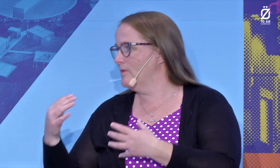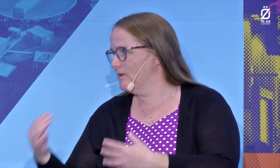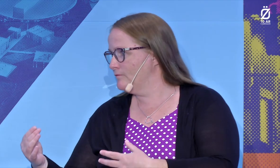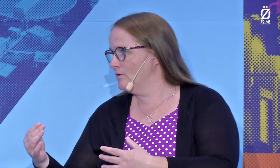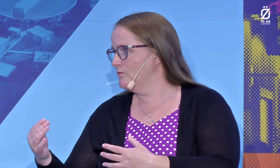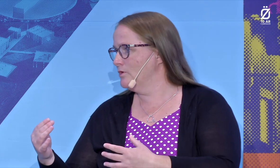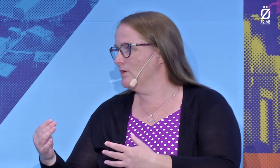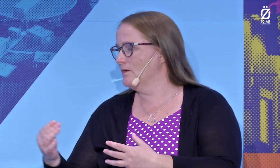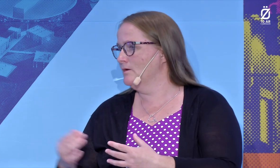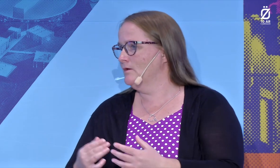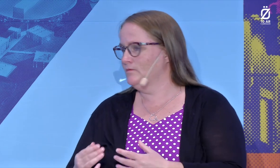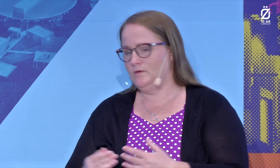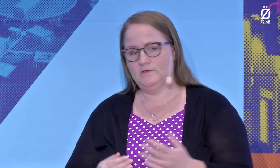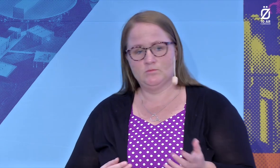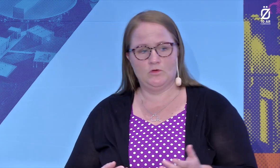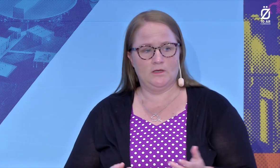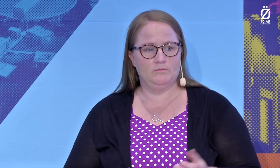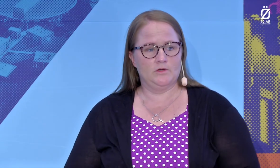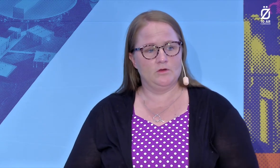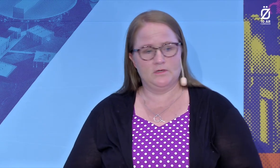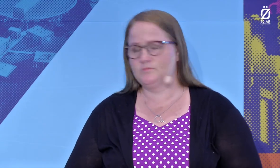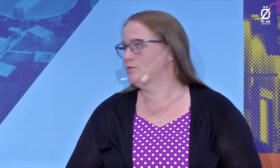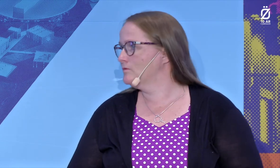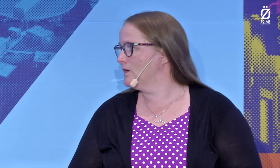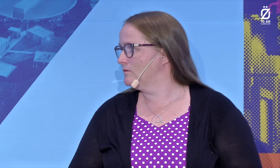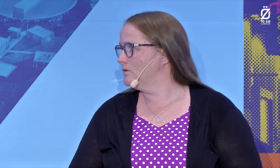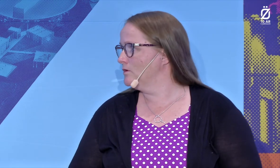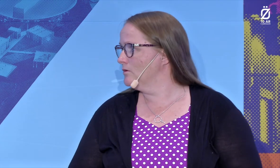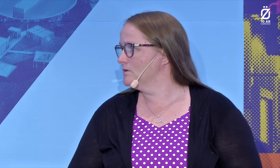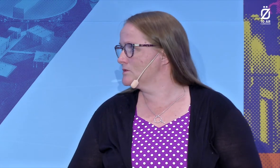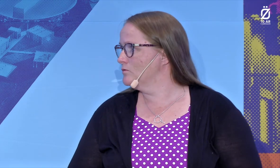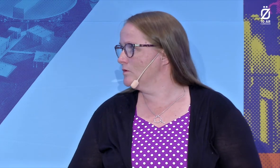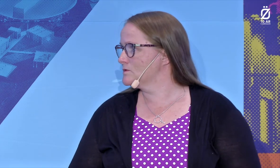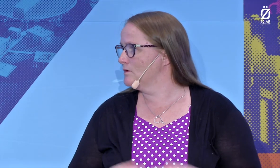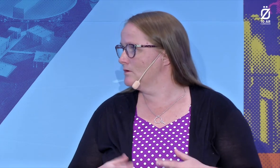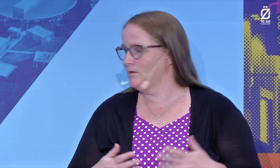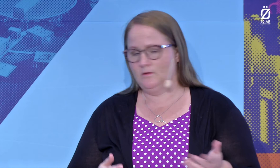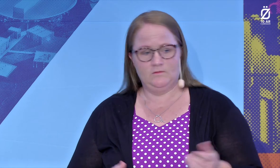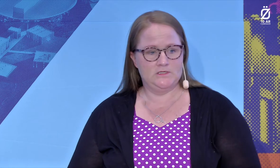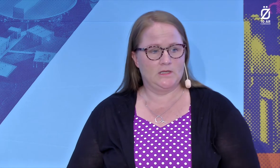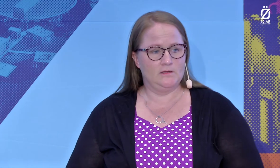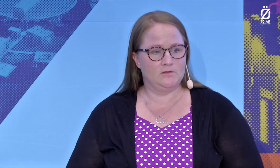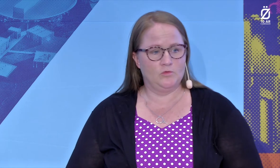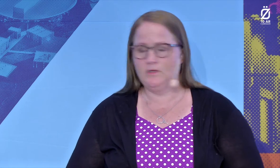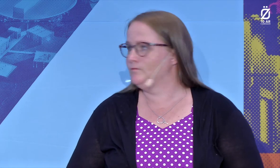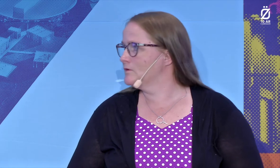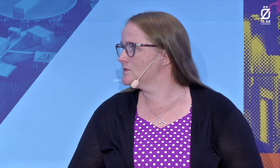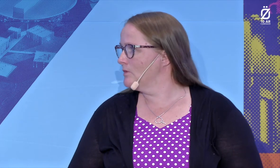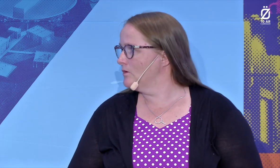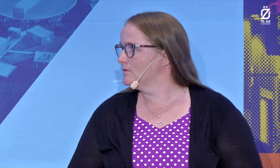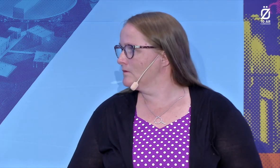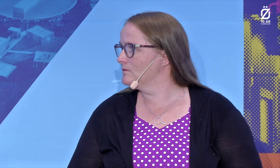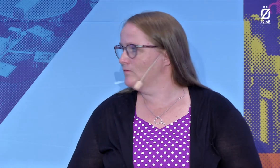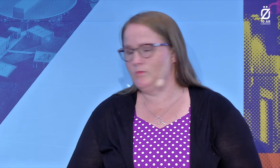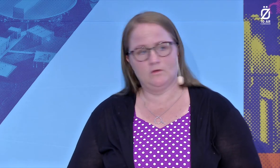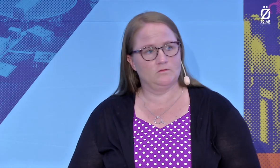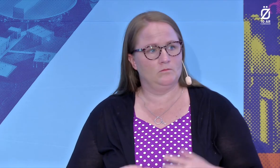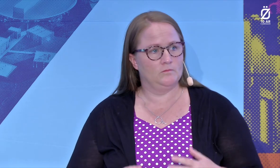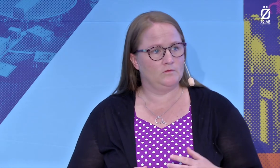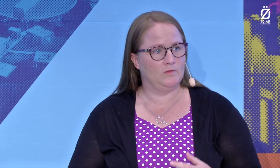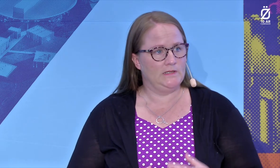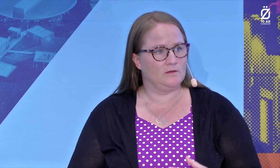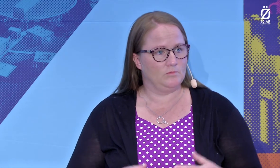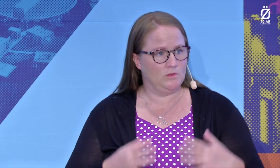Man kan jobba mer förebyggande. Så det finns många beröringspunkter här tycker jag. Det slog mig också när jag kikade lite på det inför seminariet att det var